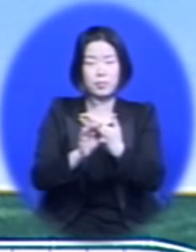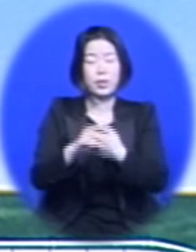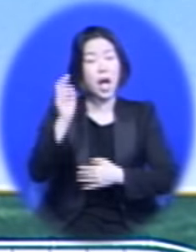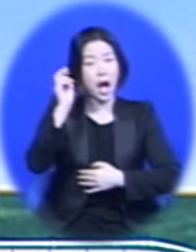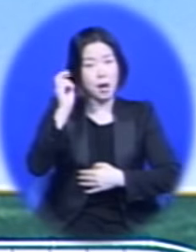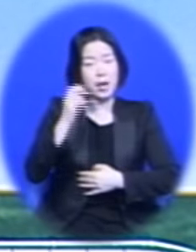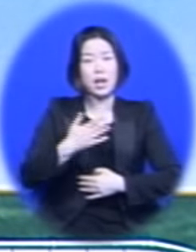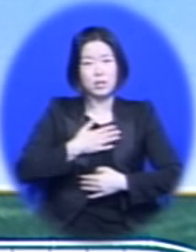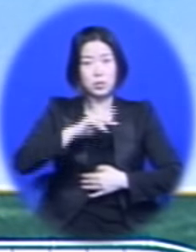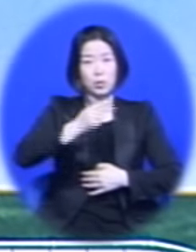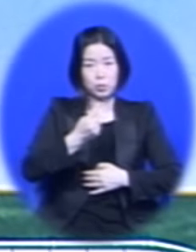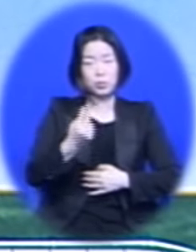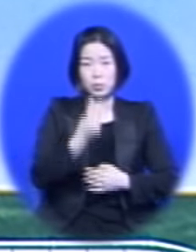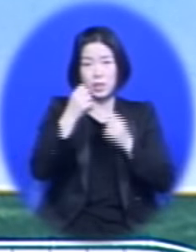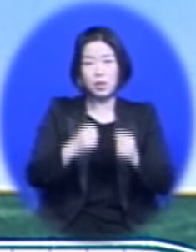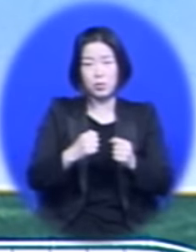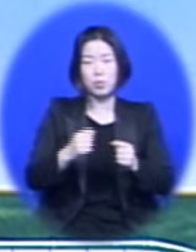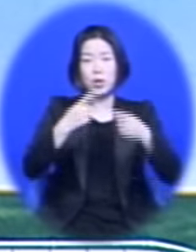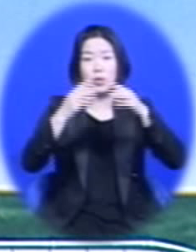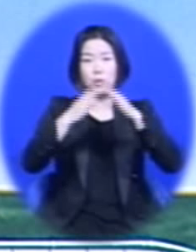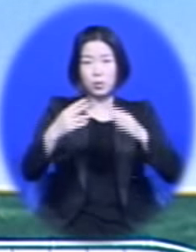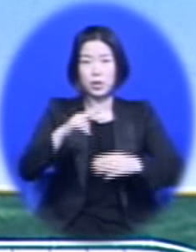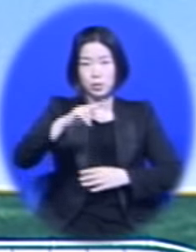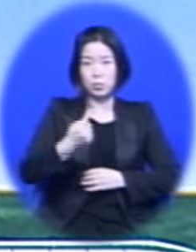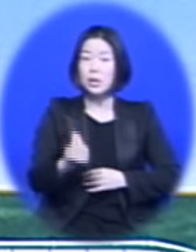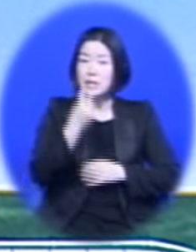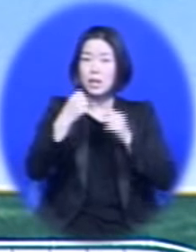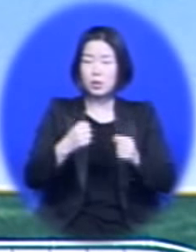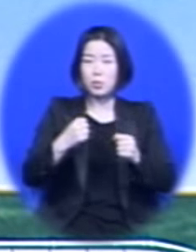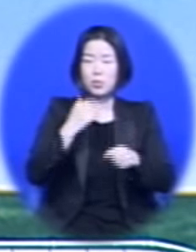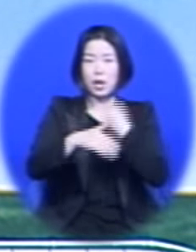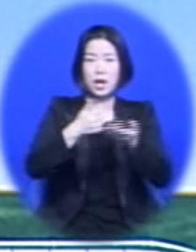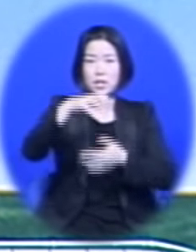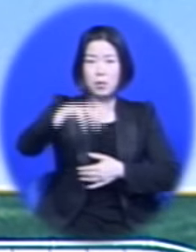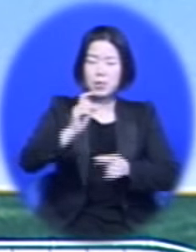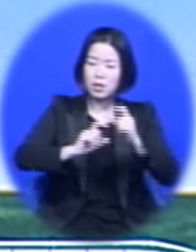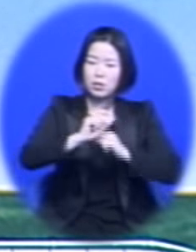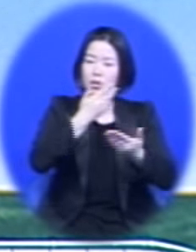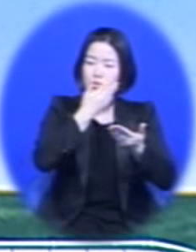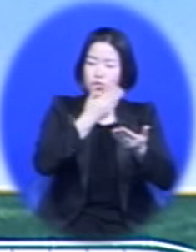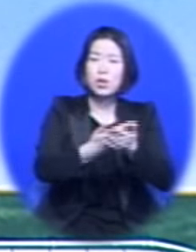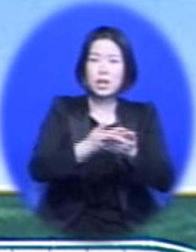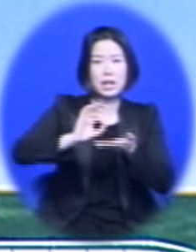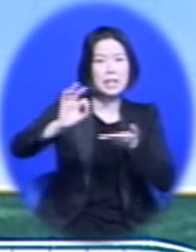아마 저도 살고 교회도 살리고 하나님 앞에 더 중요하게 쓰임을 받을 수 있었을